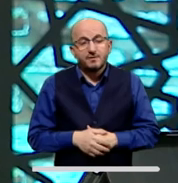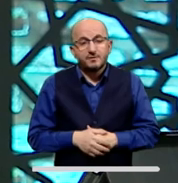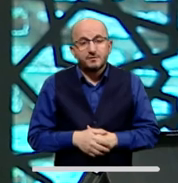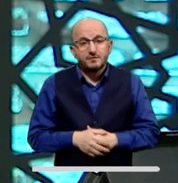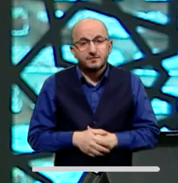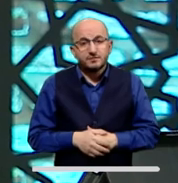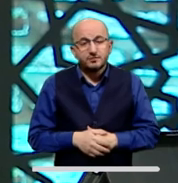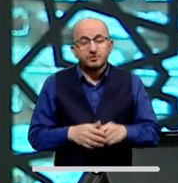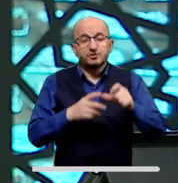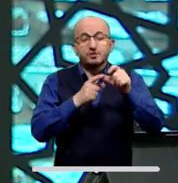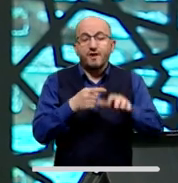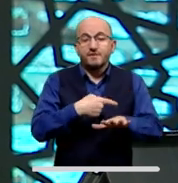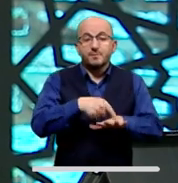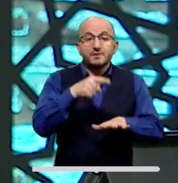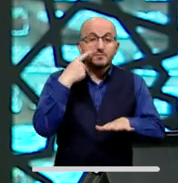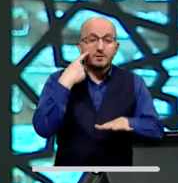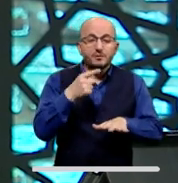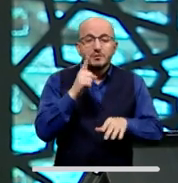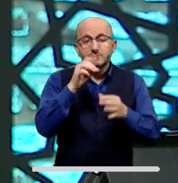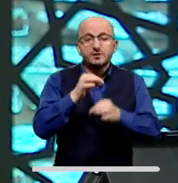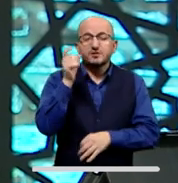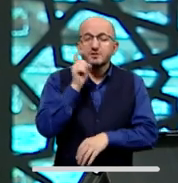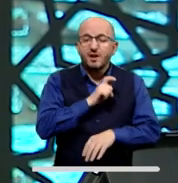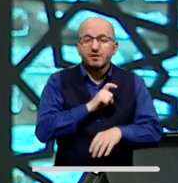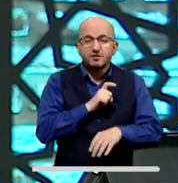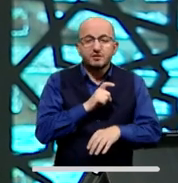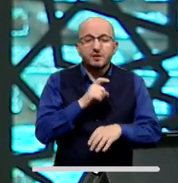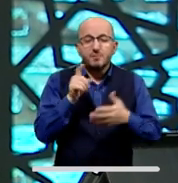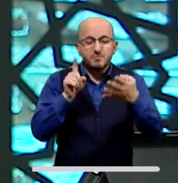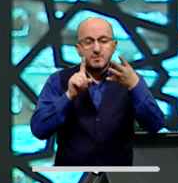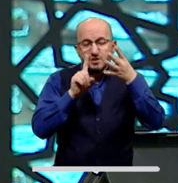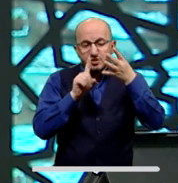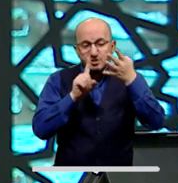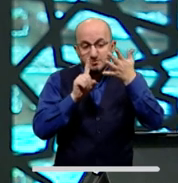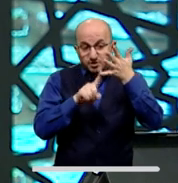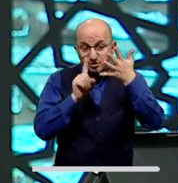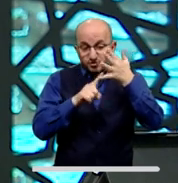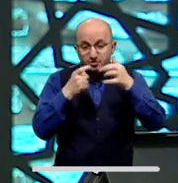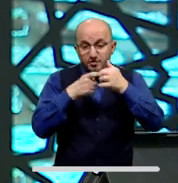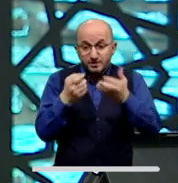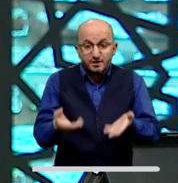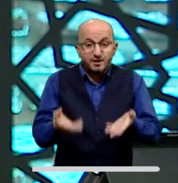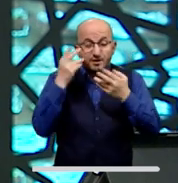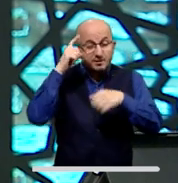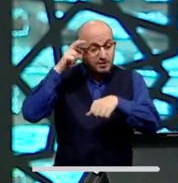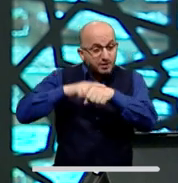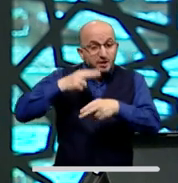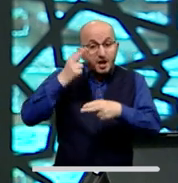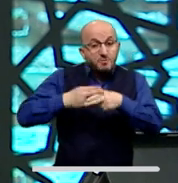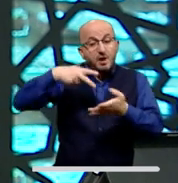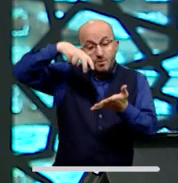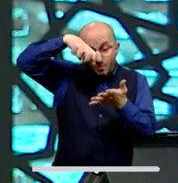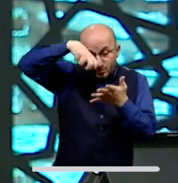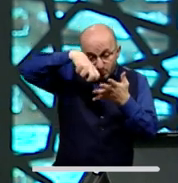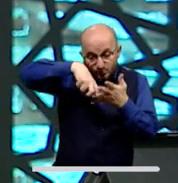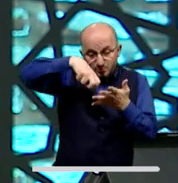Kıymetli hocam Şafii mezhebine göre birisi yanlışlıkla beşinci rekata kalkarsa hatırladığında hemen dönmeli mi yoksa